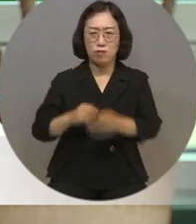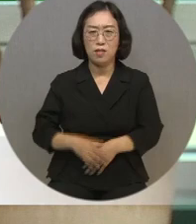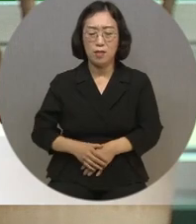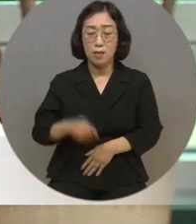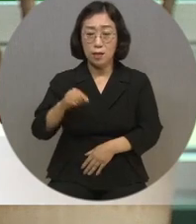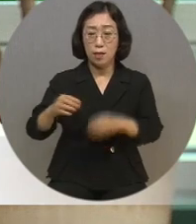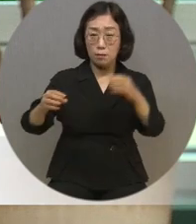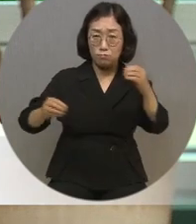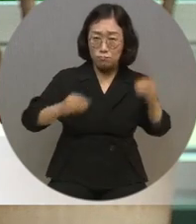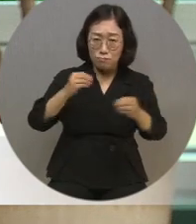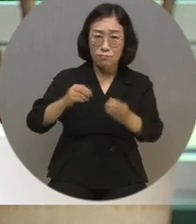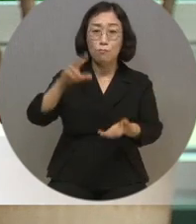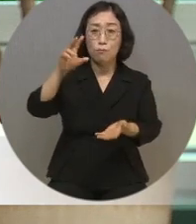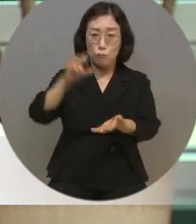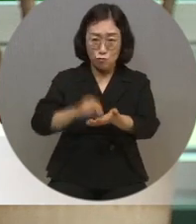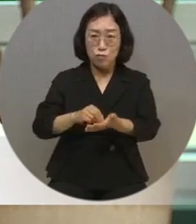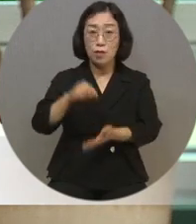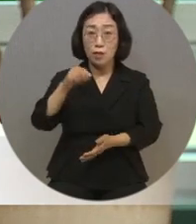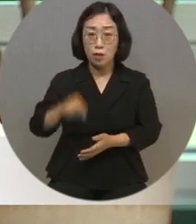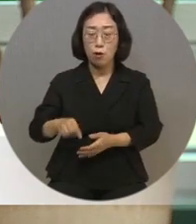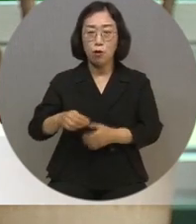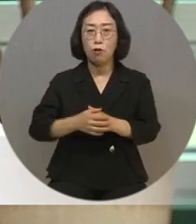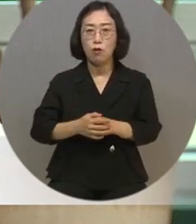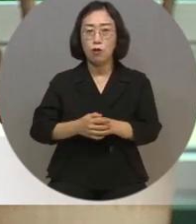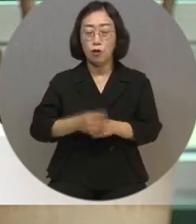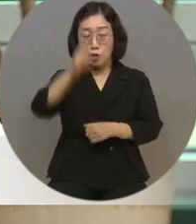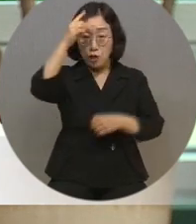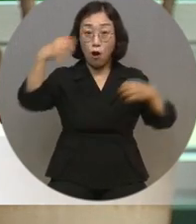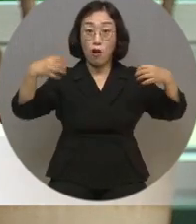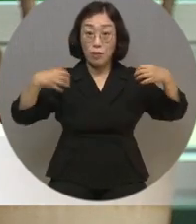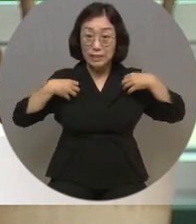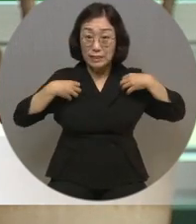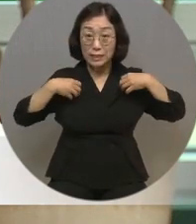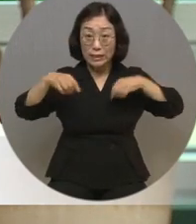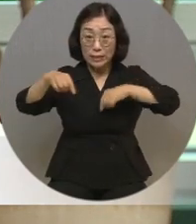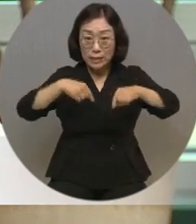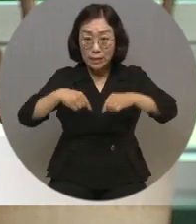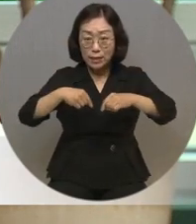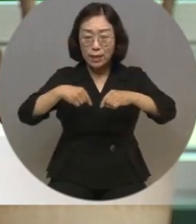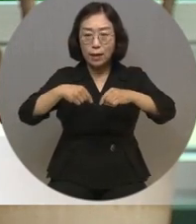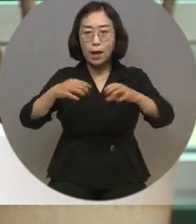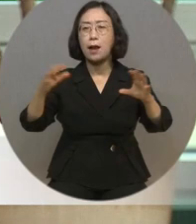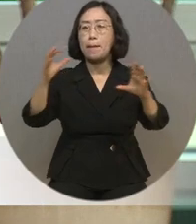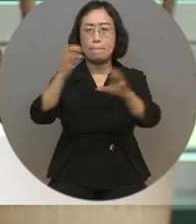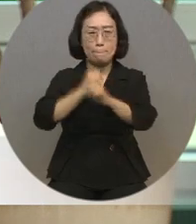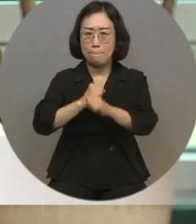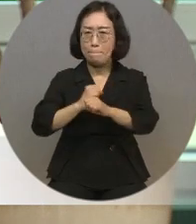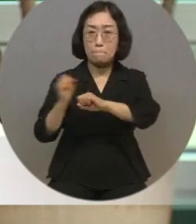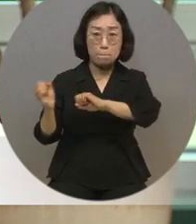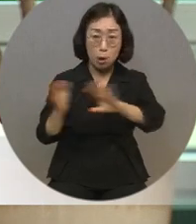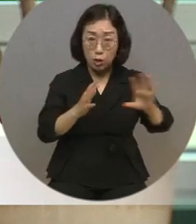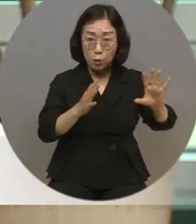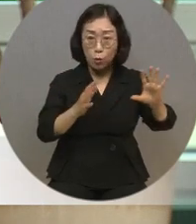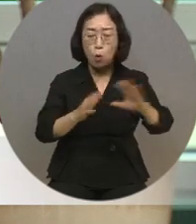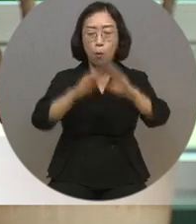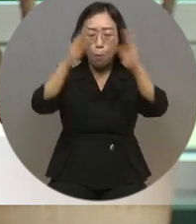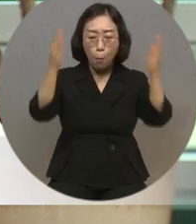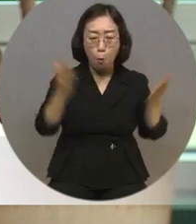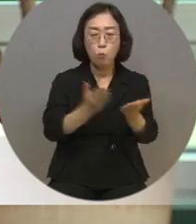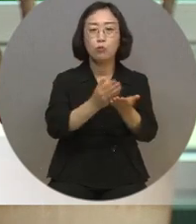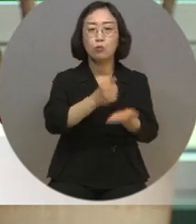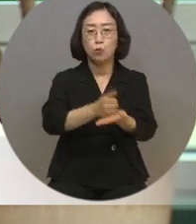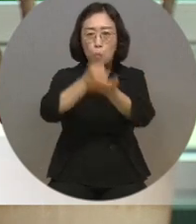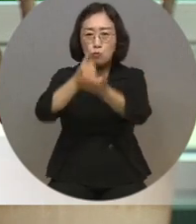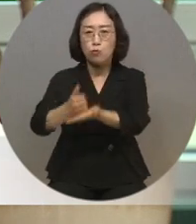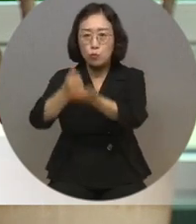혐오를 정치에서 혐오 정치를 마무리 짓고 모두가 존중하는 사회, 좀